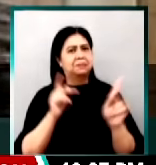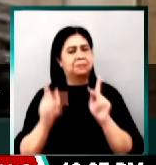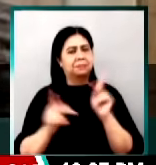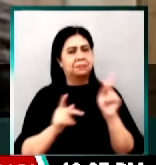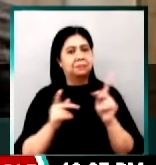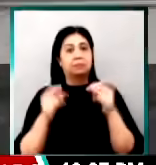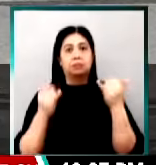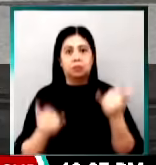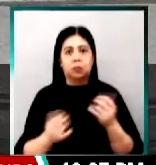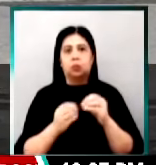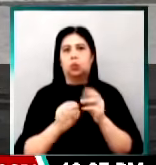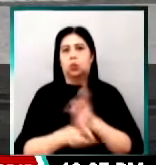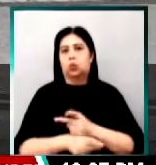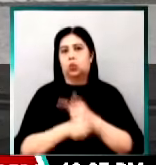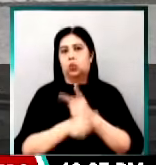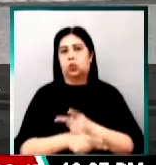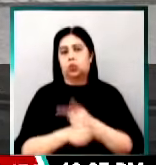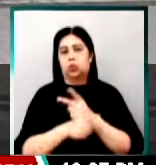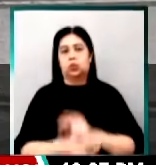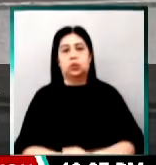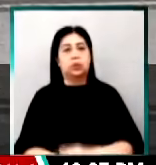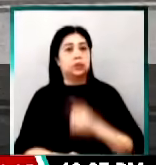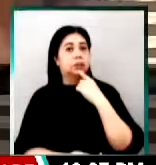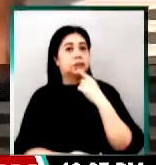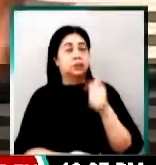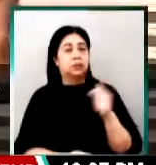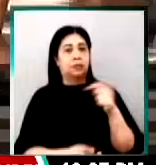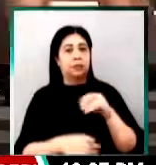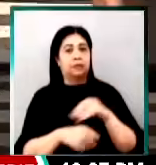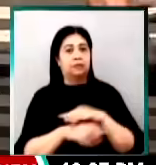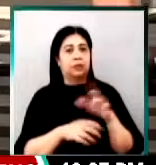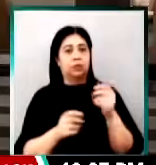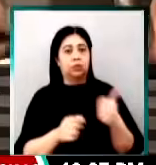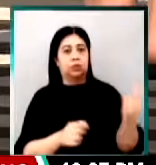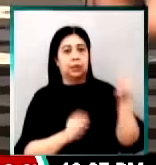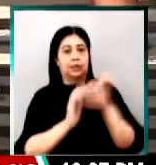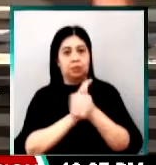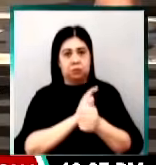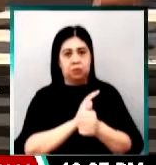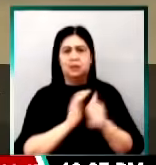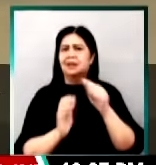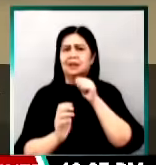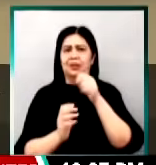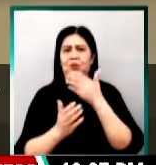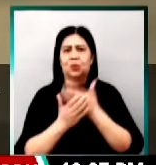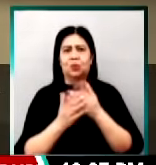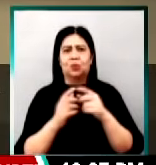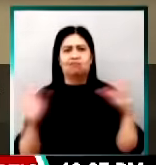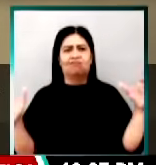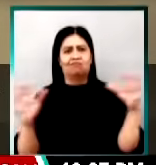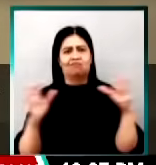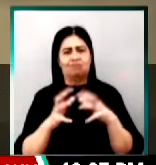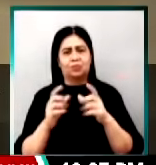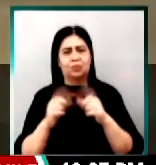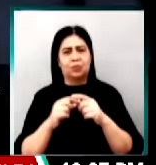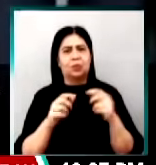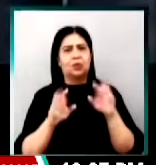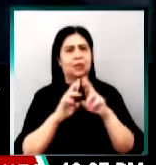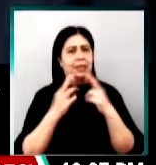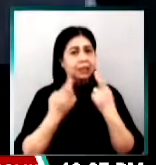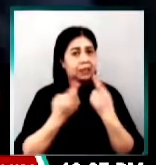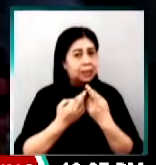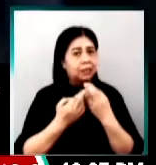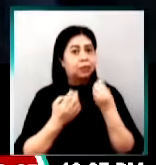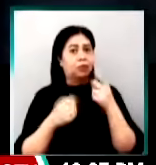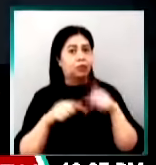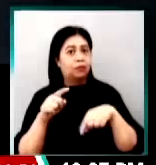na raw si Roselyn. Ayon sa isang infectious disease expert, hindi advisable na magtipon-tipon ang mga magkakaanak o magkakaibigan na